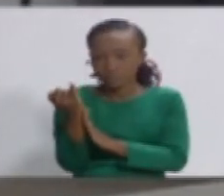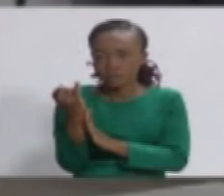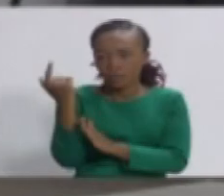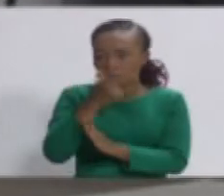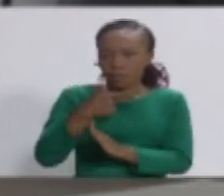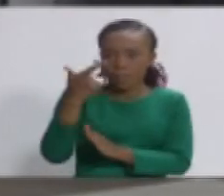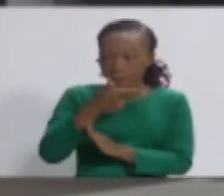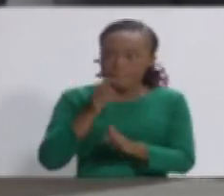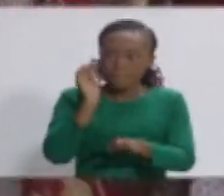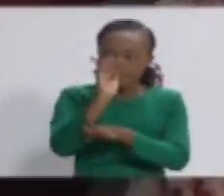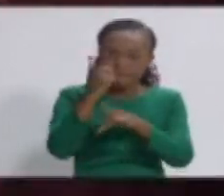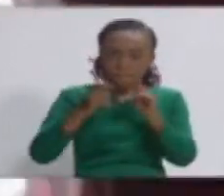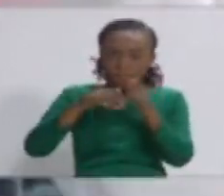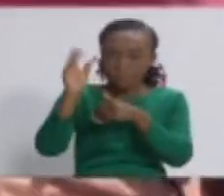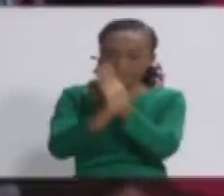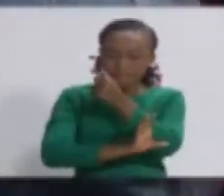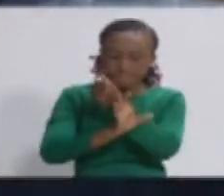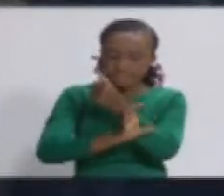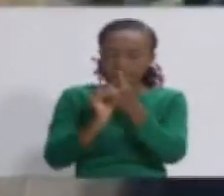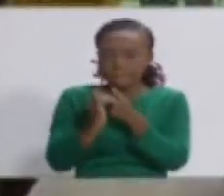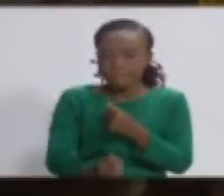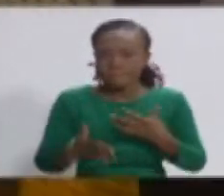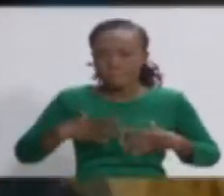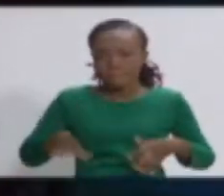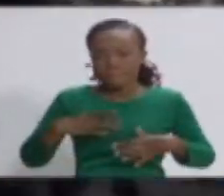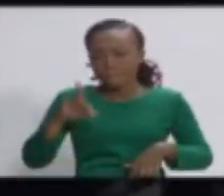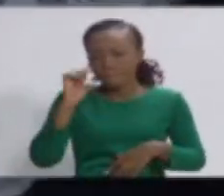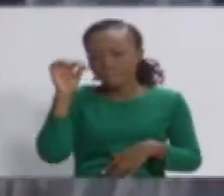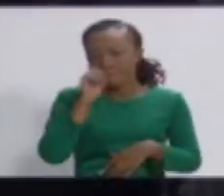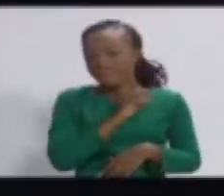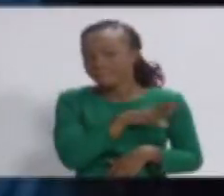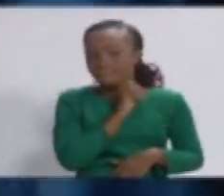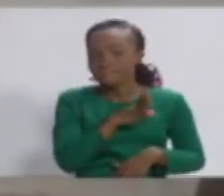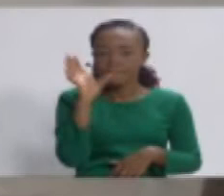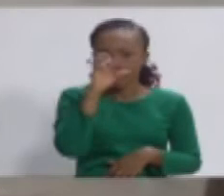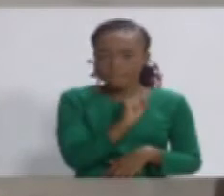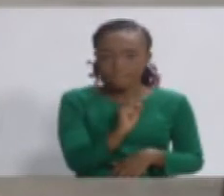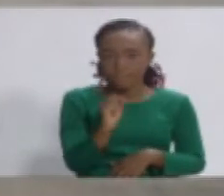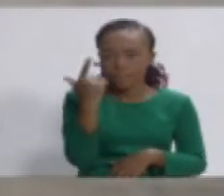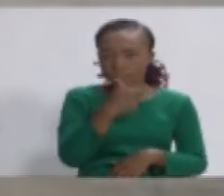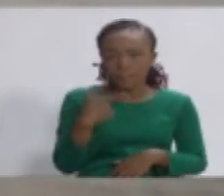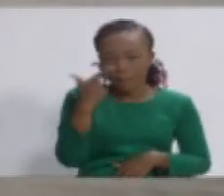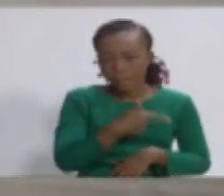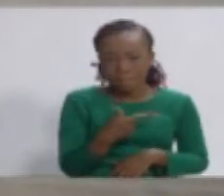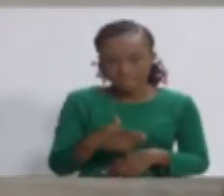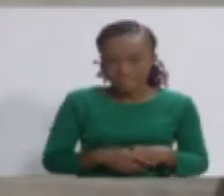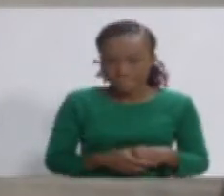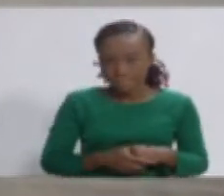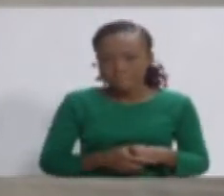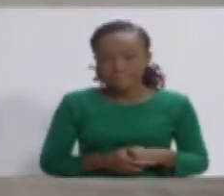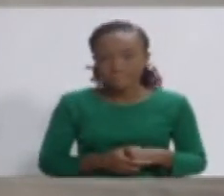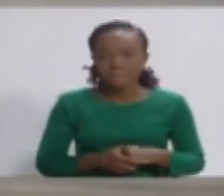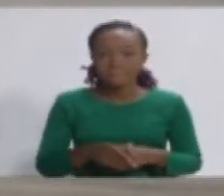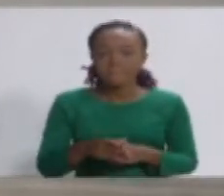na kuagizwa kutoka nje. Tayari wakazi wa Mombasa wamelalamikia ukosefu wa mafuta kaunti hiyo. Teseka na mafuta ya taa. Tukisikia